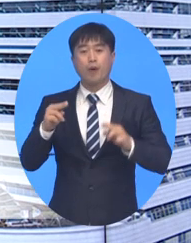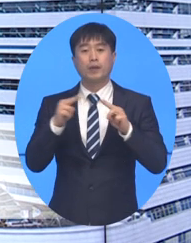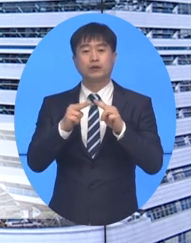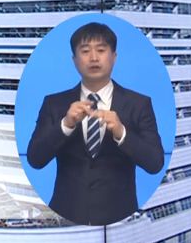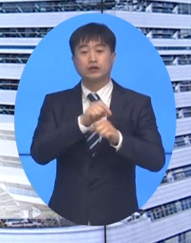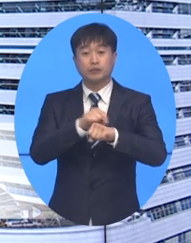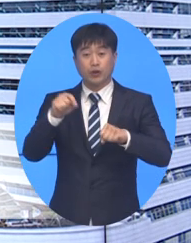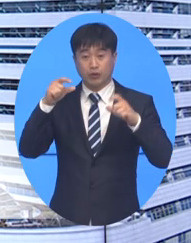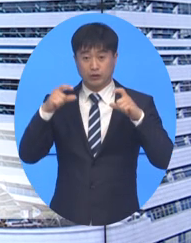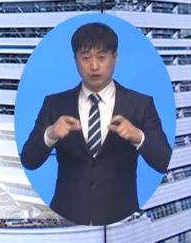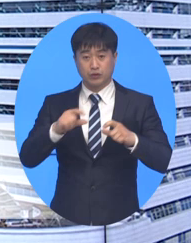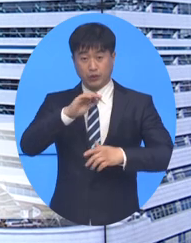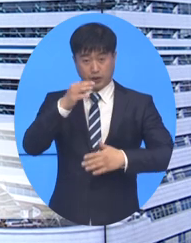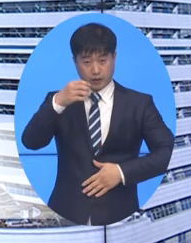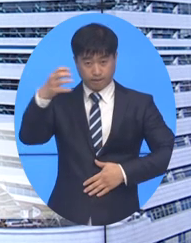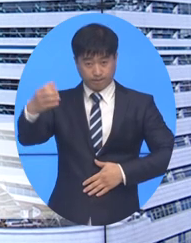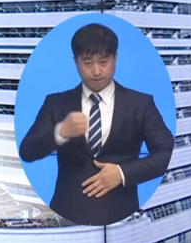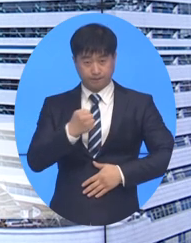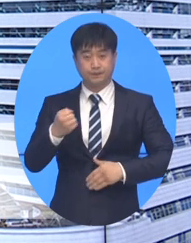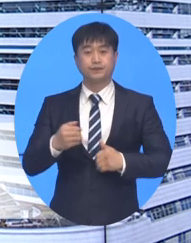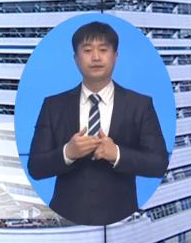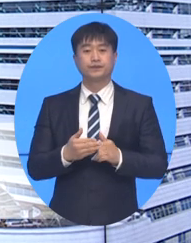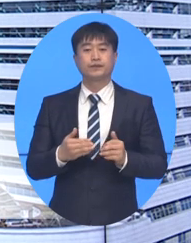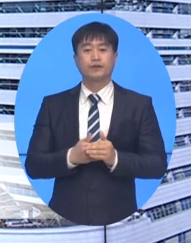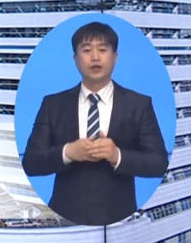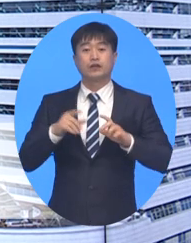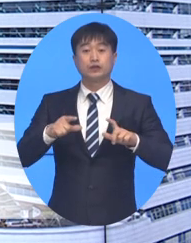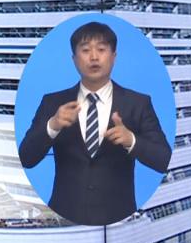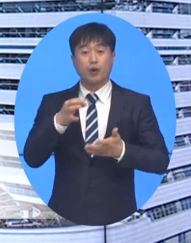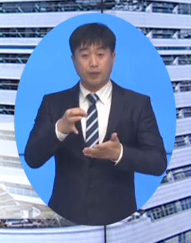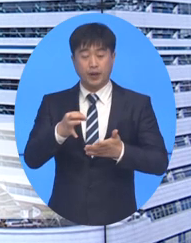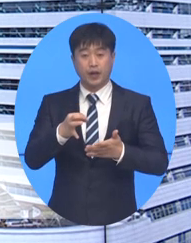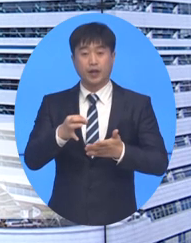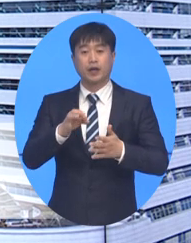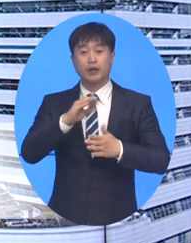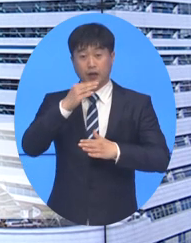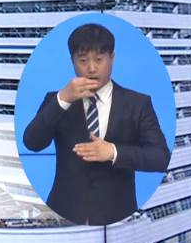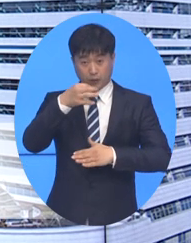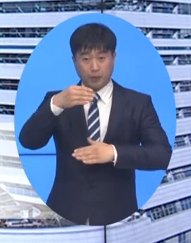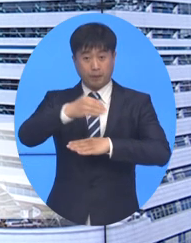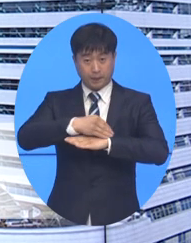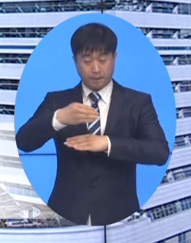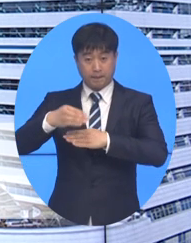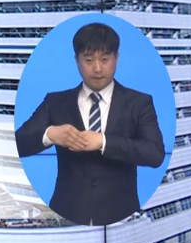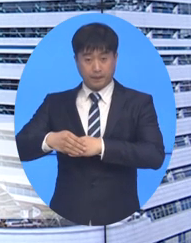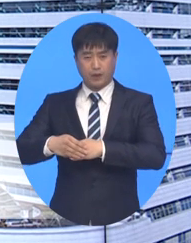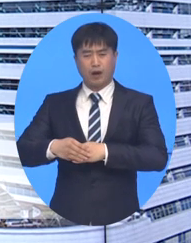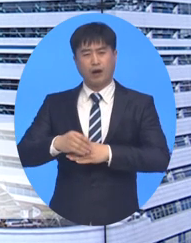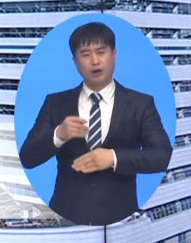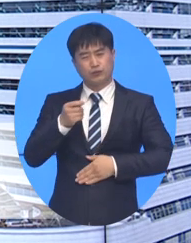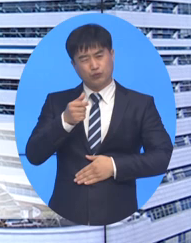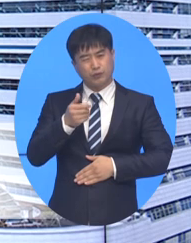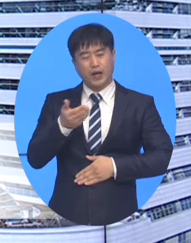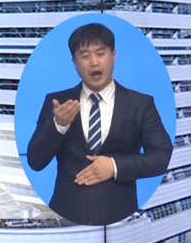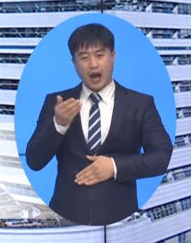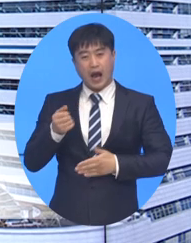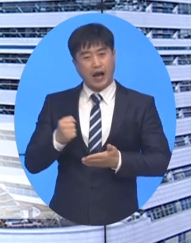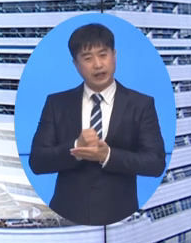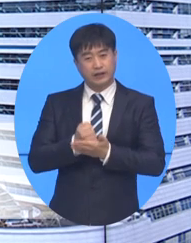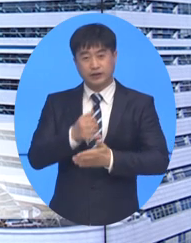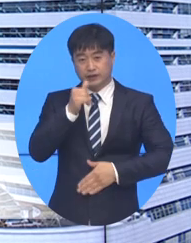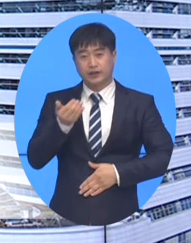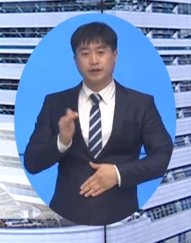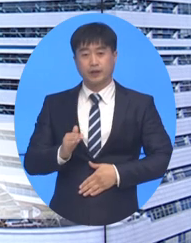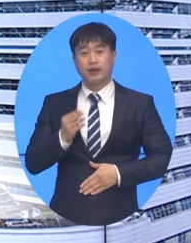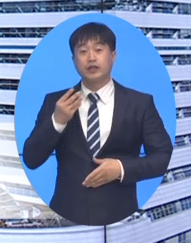반도체 특화단지 예산이 확보된 겁니다 지역화폐 예산도 반영됐습니다 규모는 조금 아쉽다는 얘기가 나오는데요